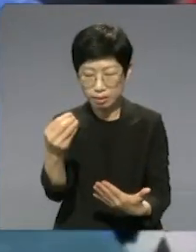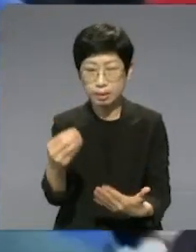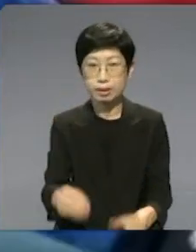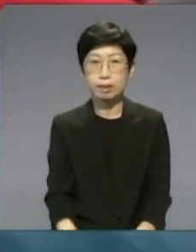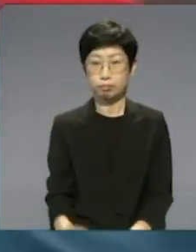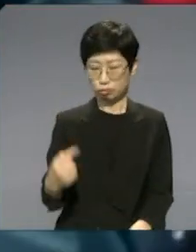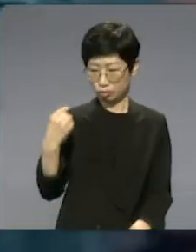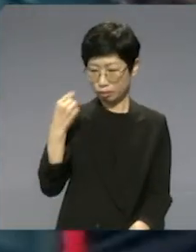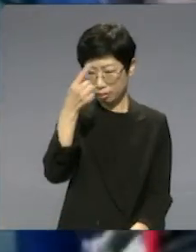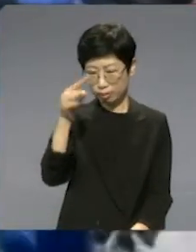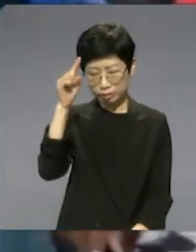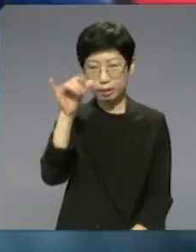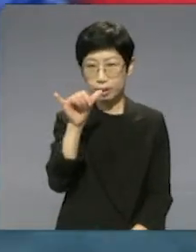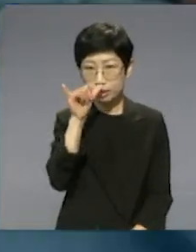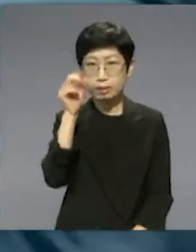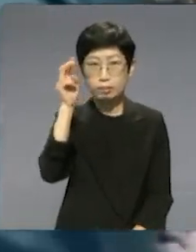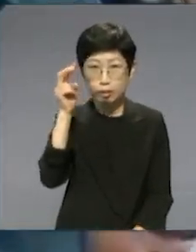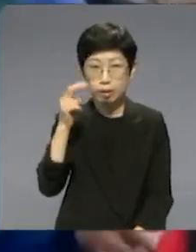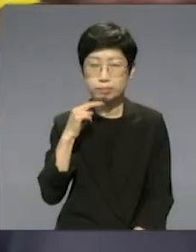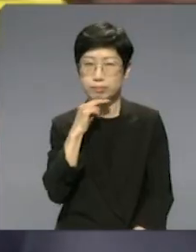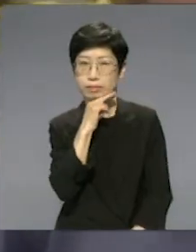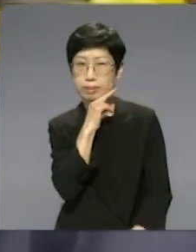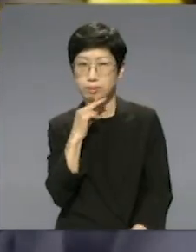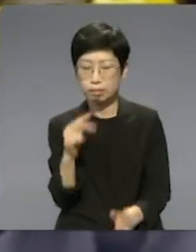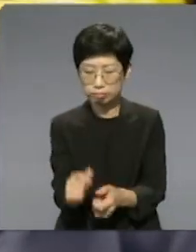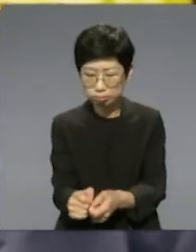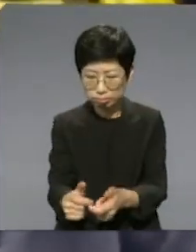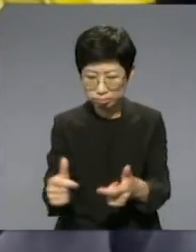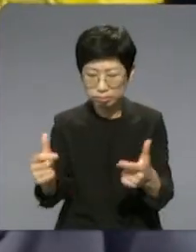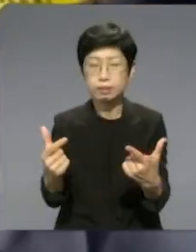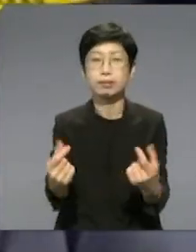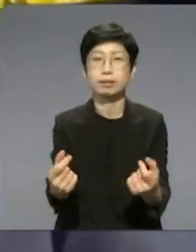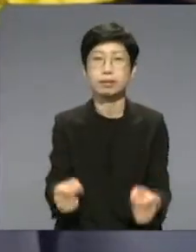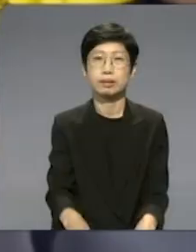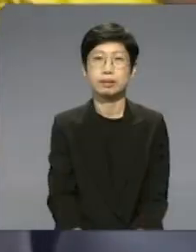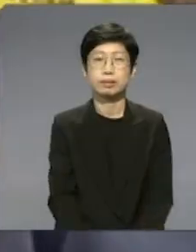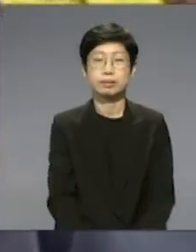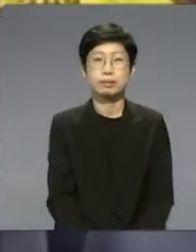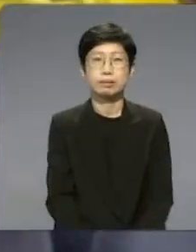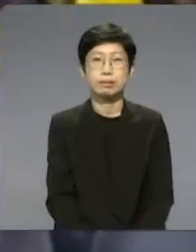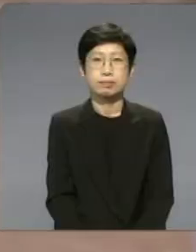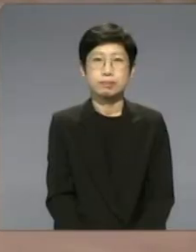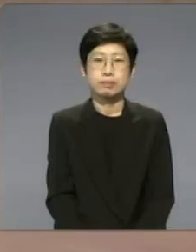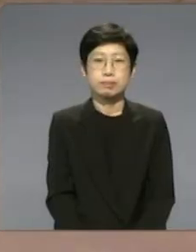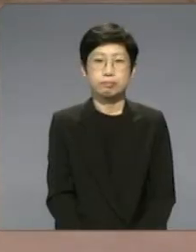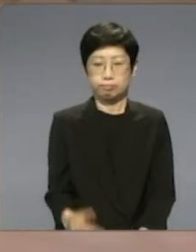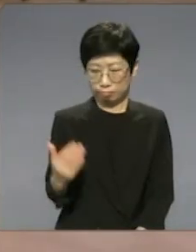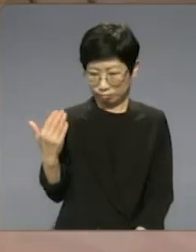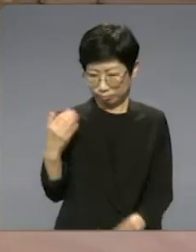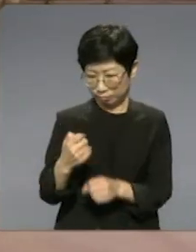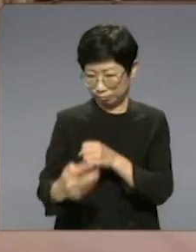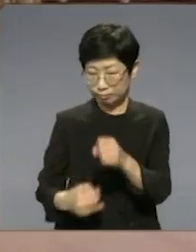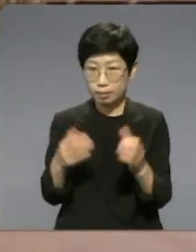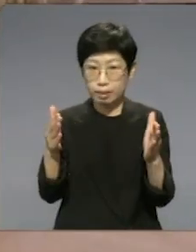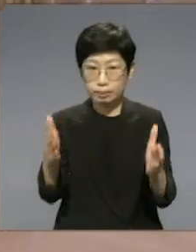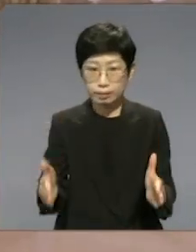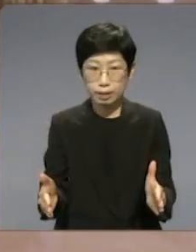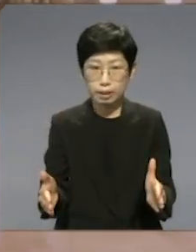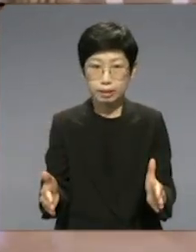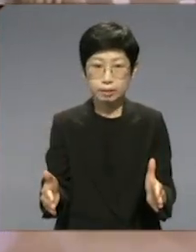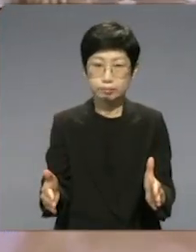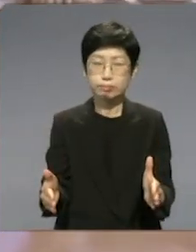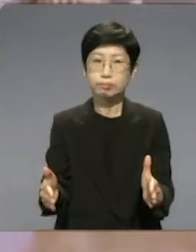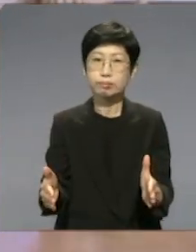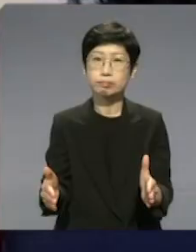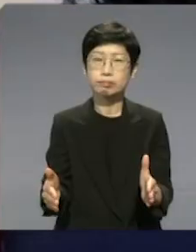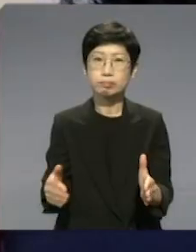배후에 러시아가 있을지도 모른다는 의혹을 뒷받침하는 모습입니다. 최근 몇 년 사이 말리와 부르키나파소